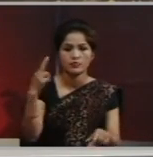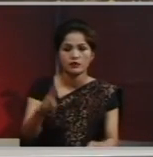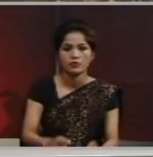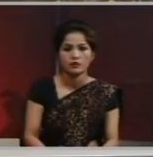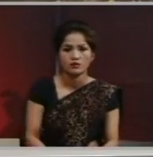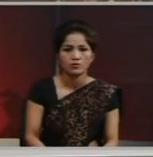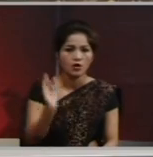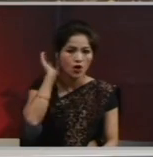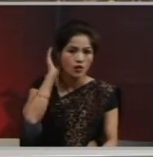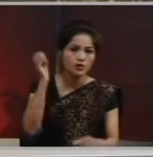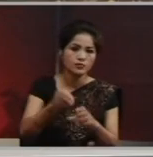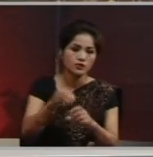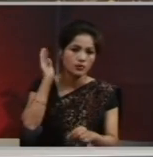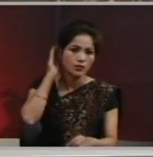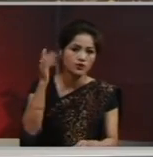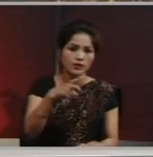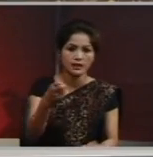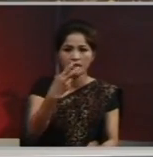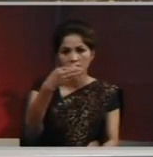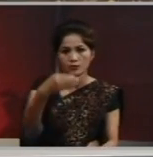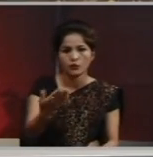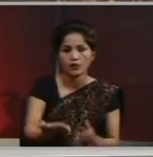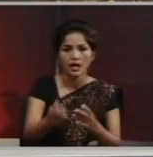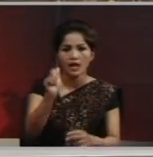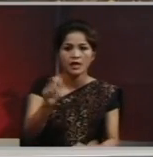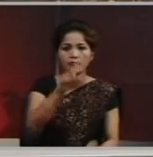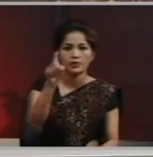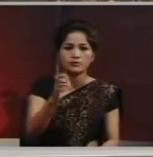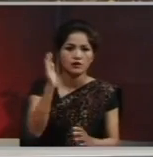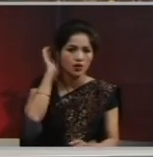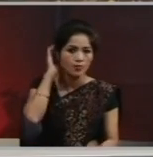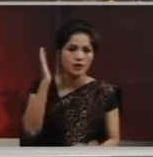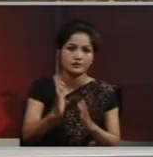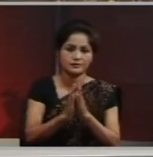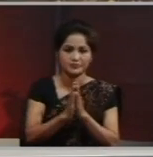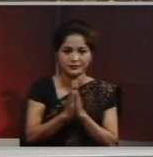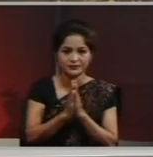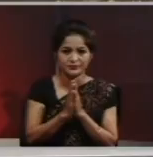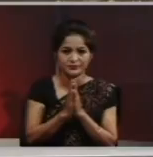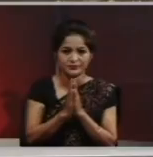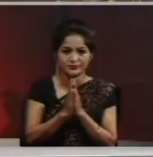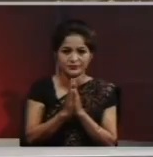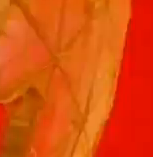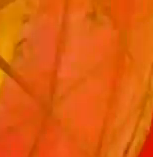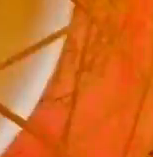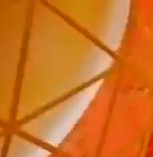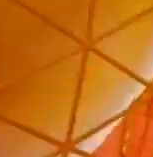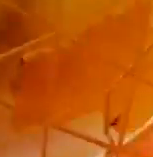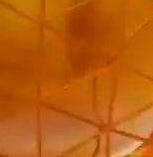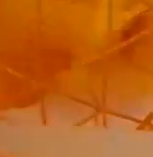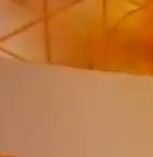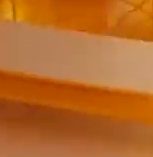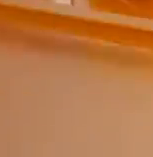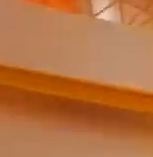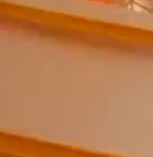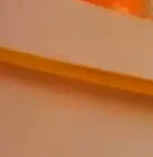नै। खबरभित्रको खबरका लागि हेर्दै रहनुहोला एभेन्युज खबर। नमस्कार।